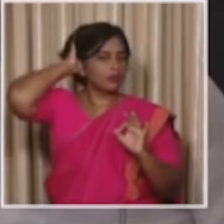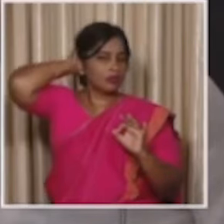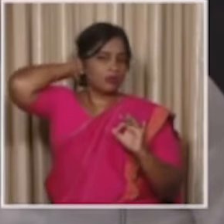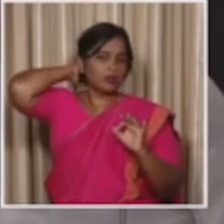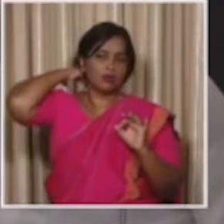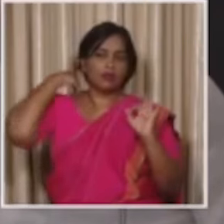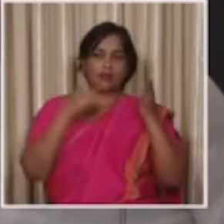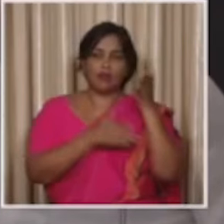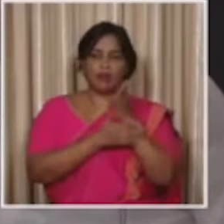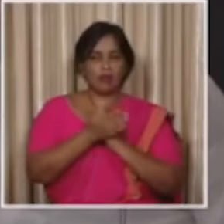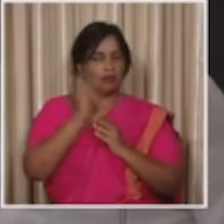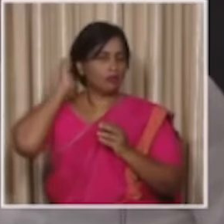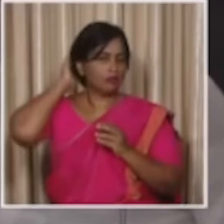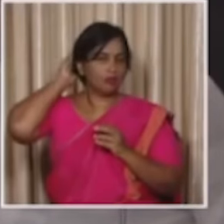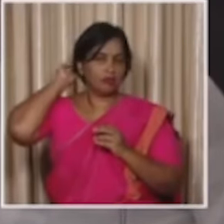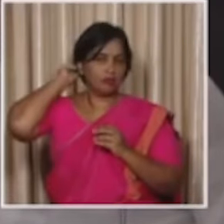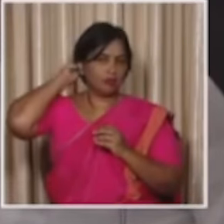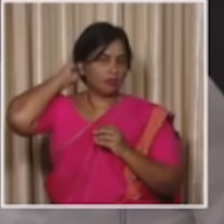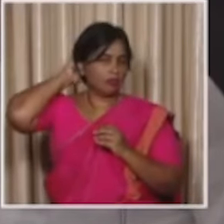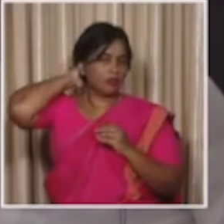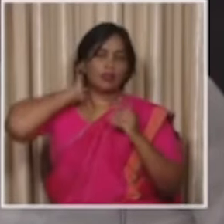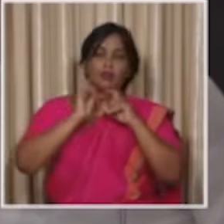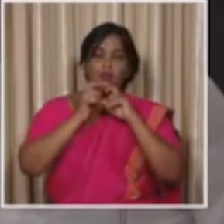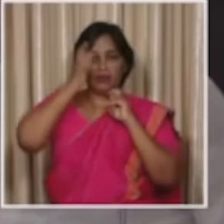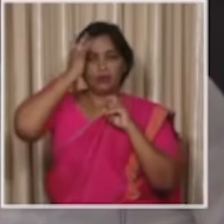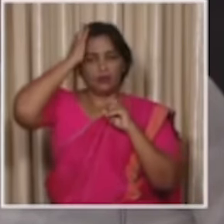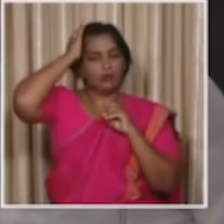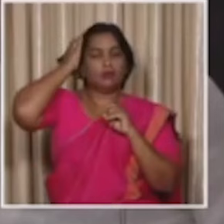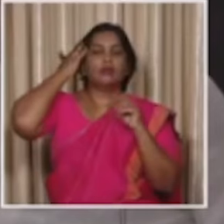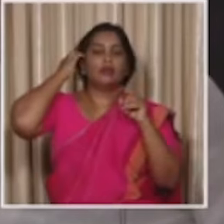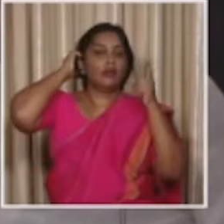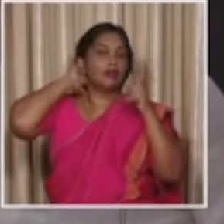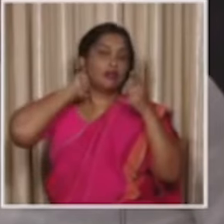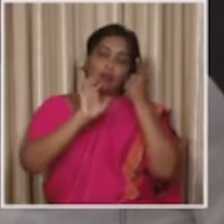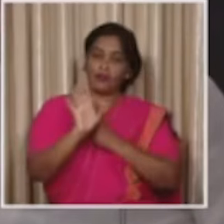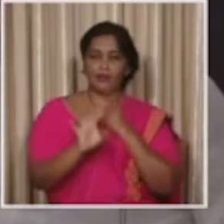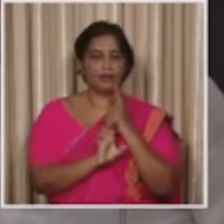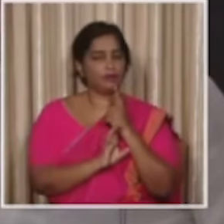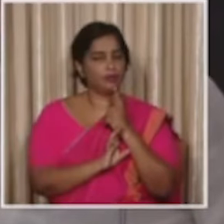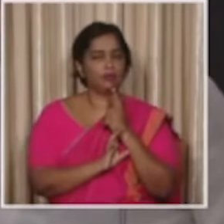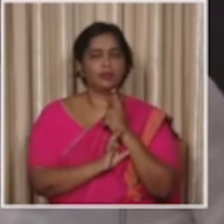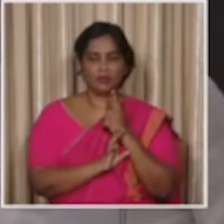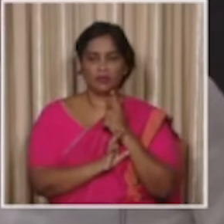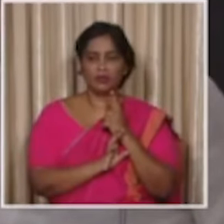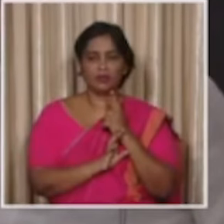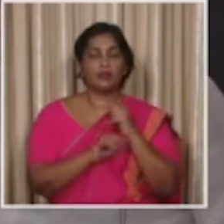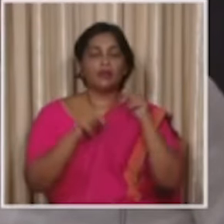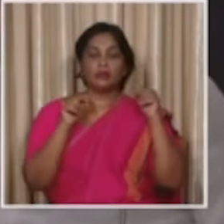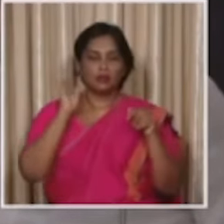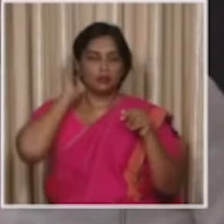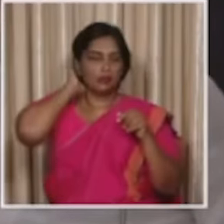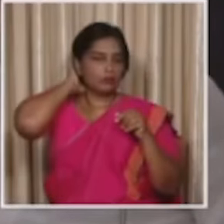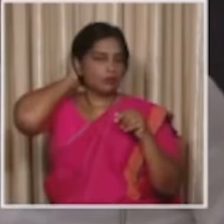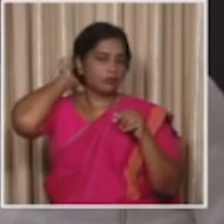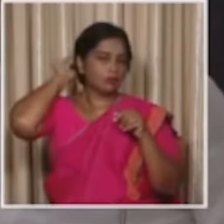පිරිසක් යනවා උසාවියට තහනම් නියෝගයක් ගන්නවා විභාගෙ තියන්න එපා අවුරුද්දයි හැබැයි දැන් ඒ